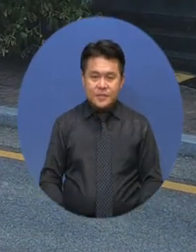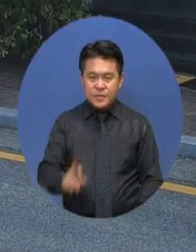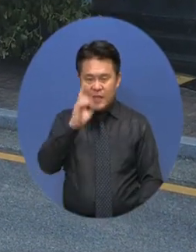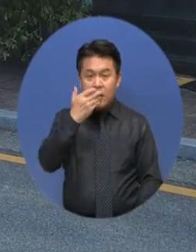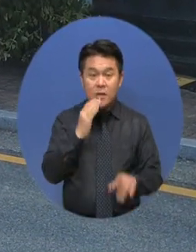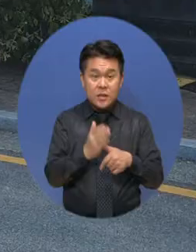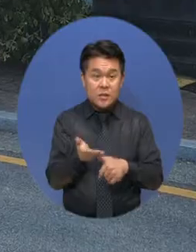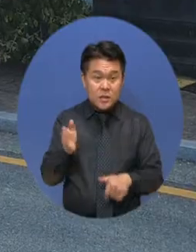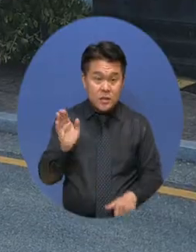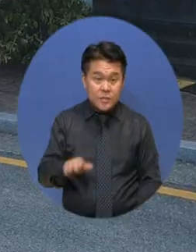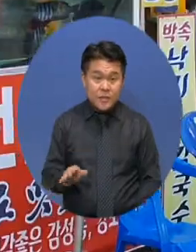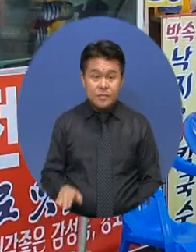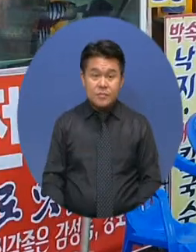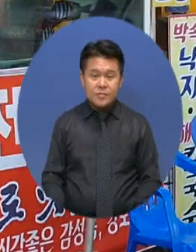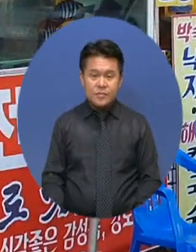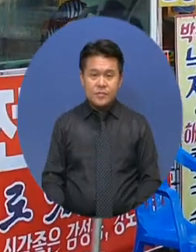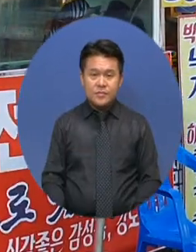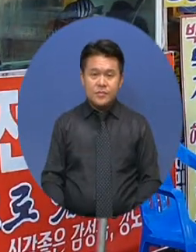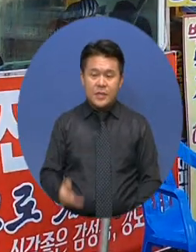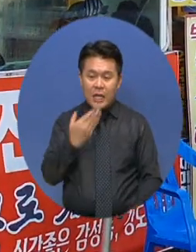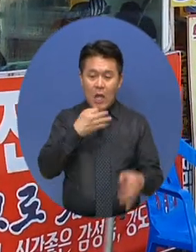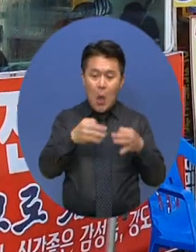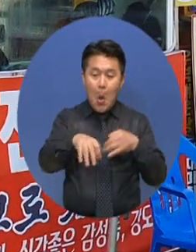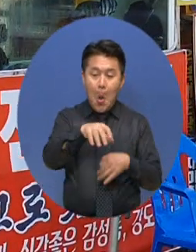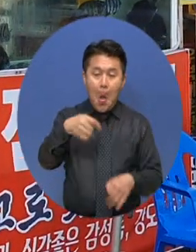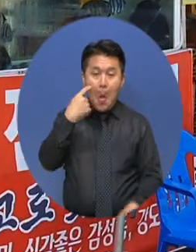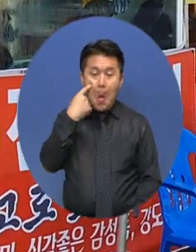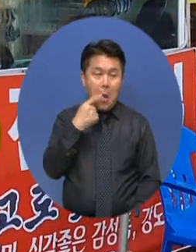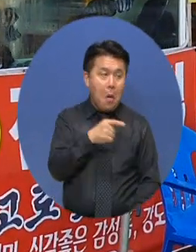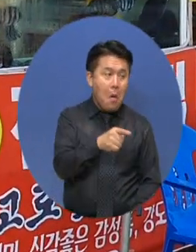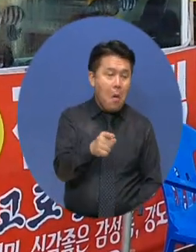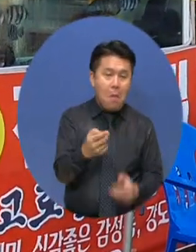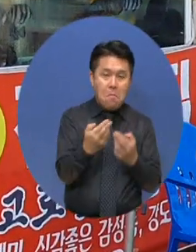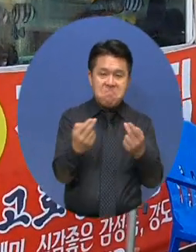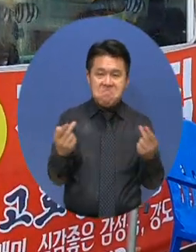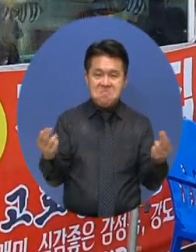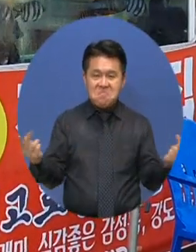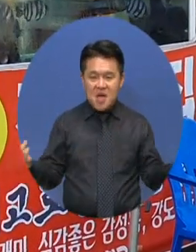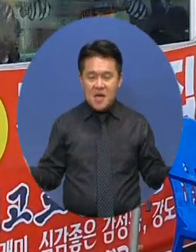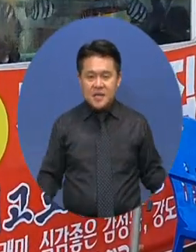점심시간임에도 불구하고 식당가는 빈자리뿐이었습니다.